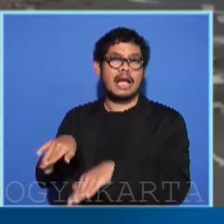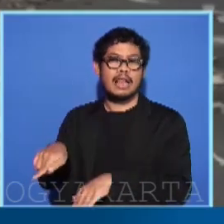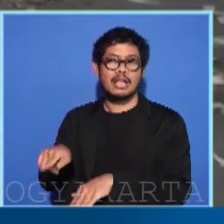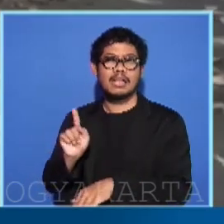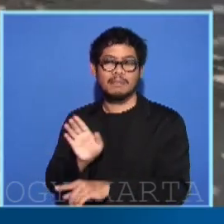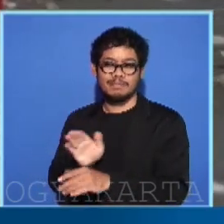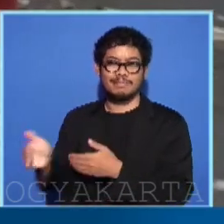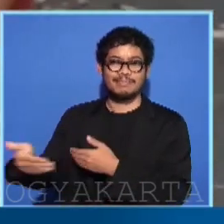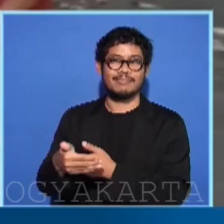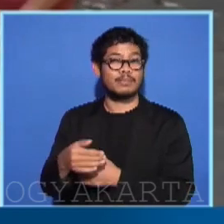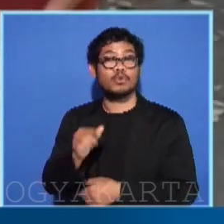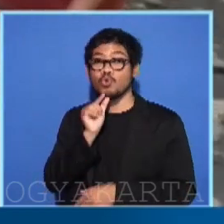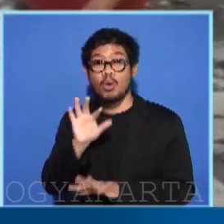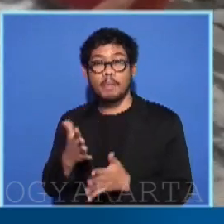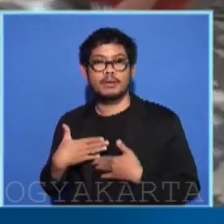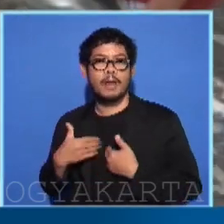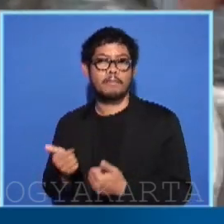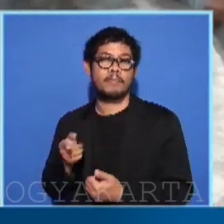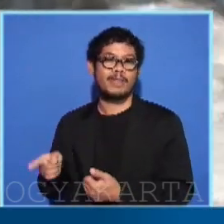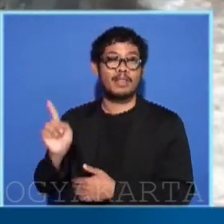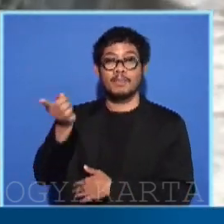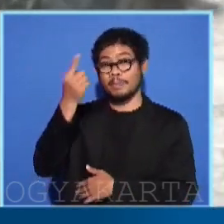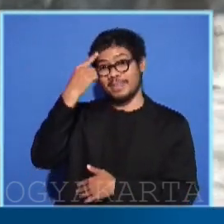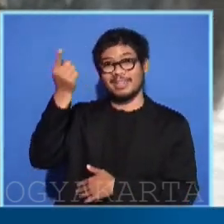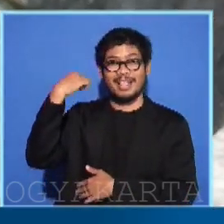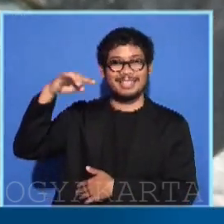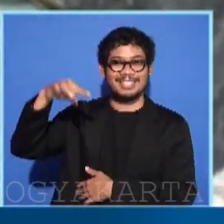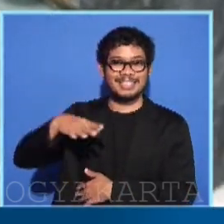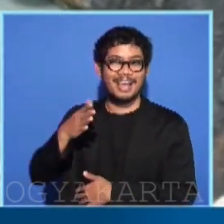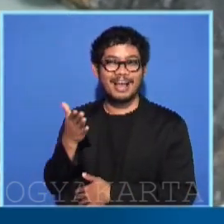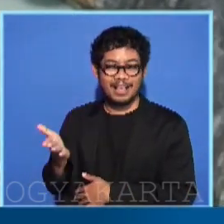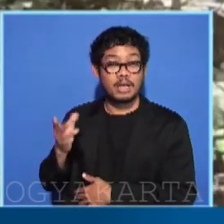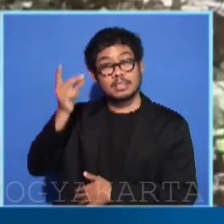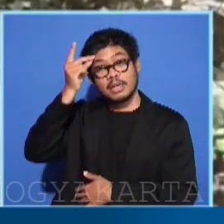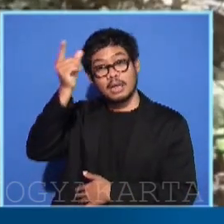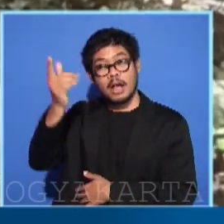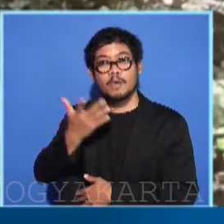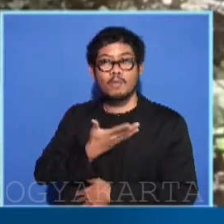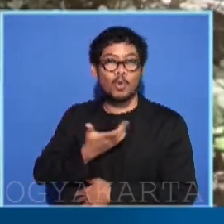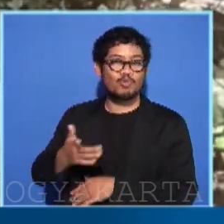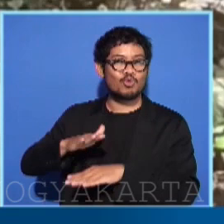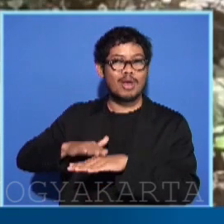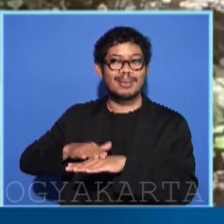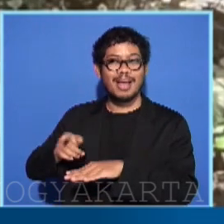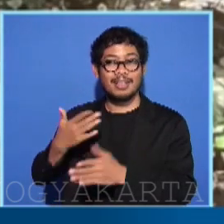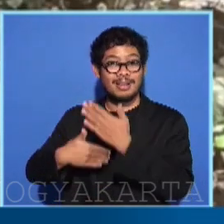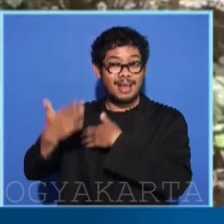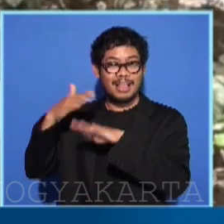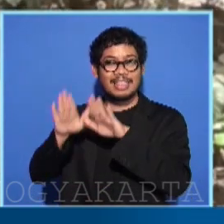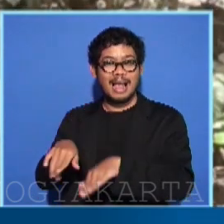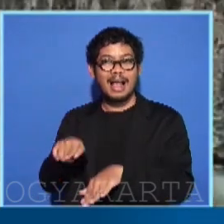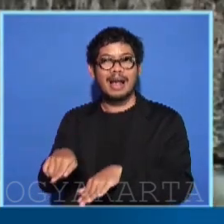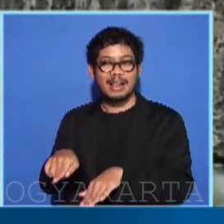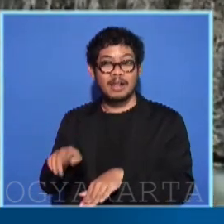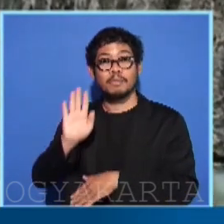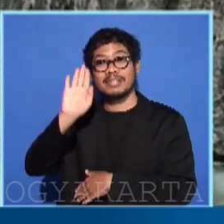terlebih Pemerintah Desa angorejo telah berencana menjadikan sejumlah Situs jagar budaya sebagai pusat kawasan wisata edukasi sejarah di